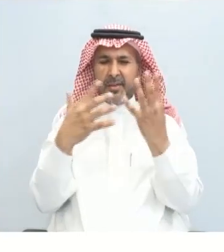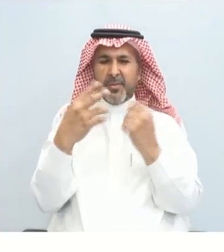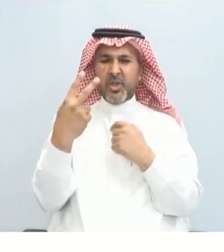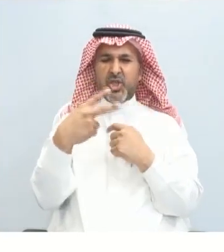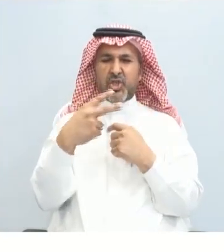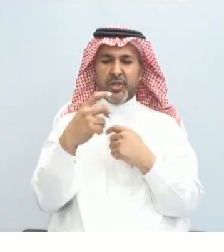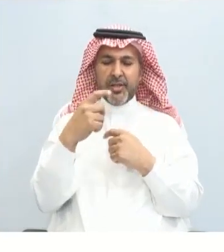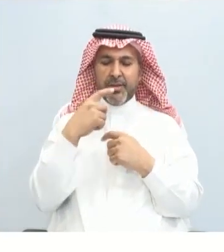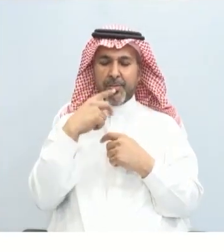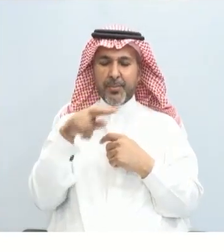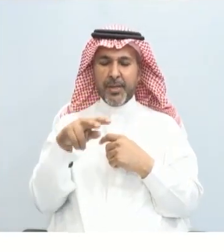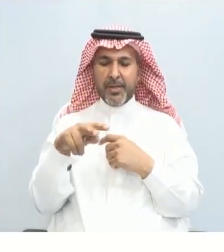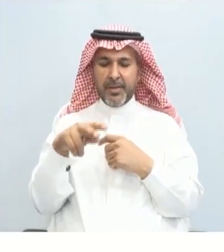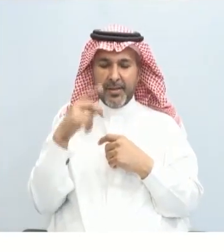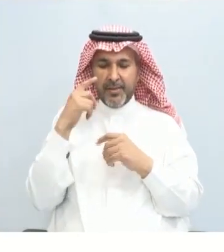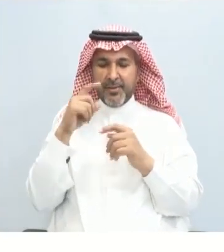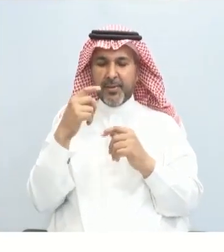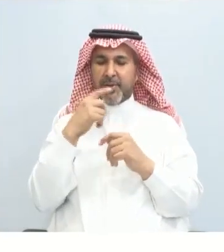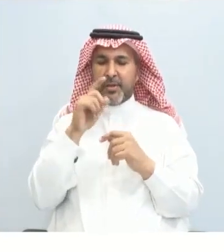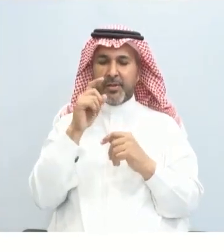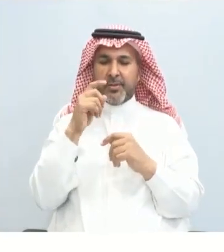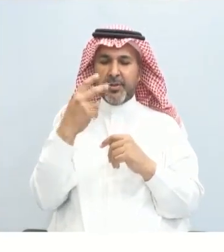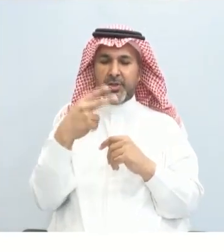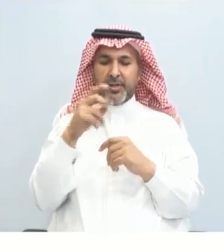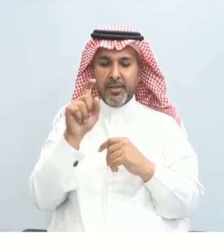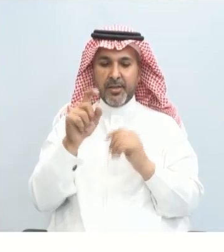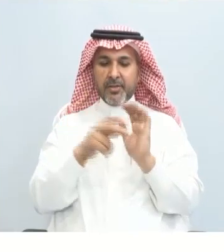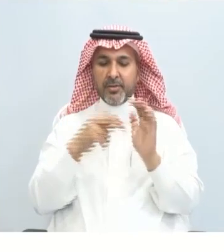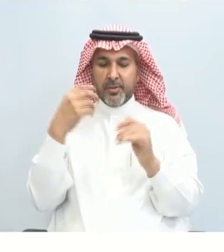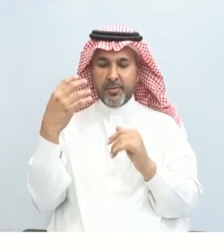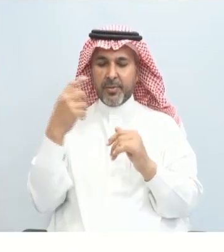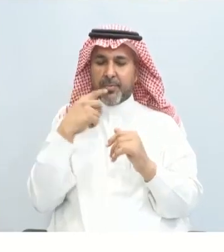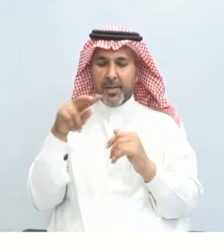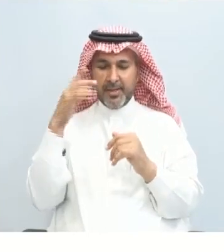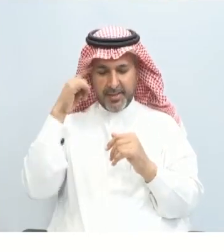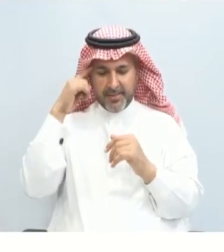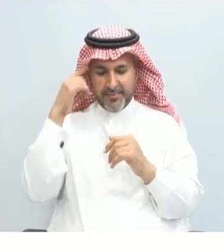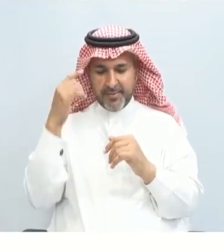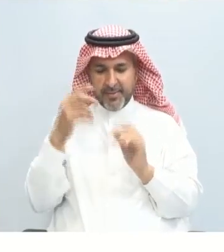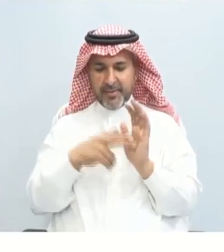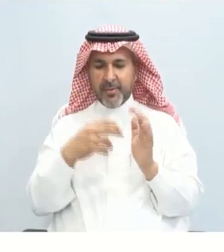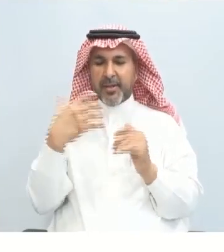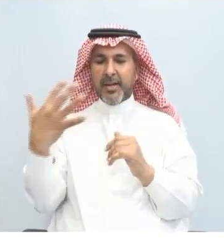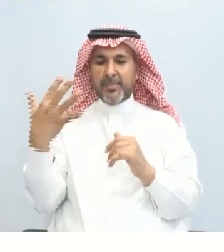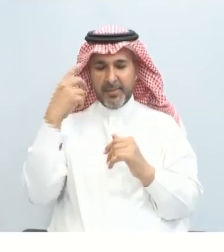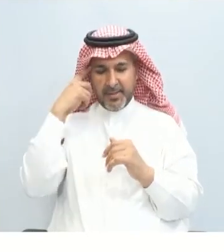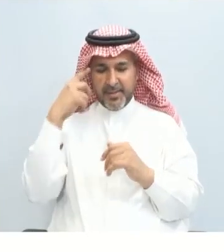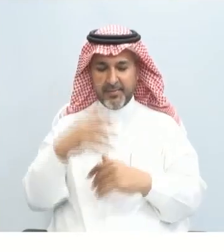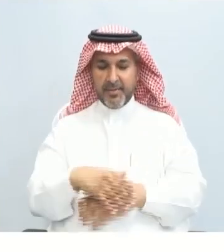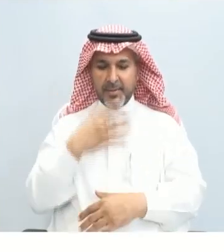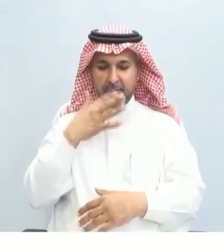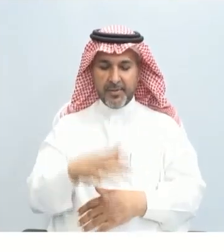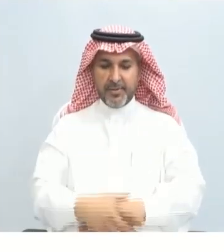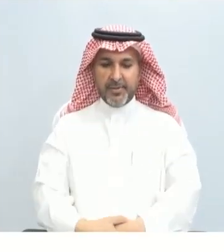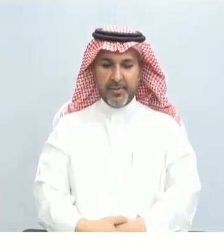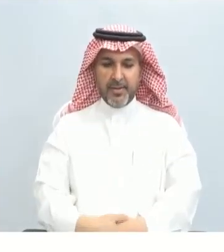كم تساوي خمسه يعني مثلا الاسئله هذه بسيطه جدا نختم بهذا السؤال هذا السؤال والله في فكره شويه ابغاكم تركزون